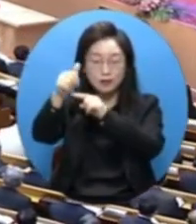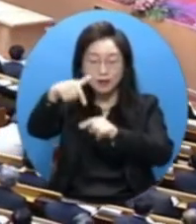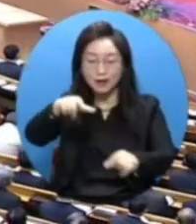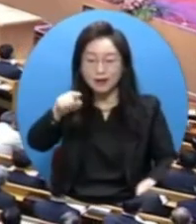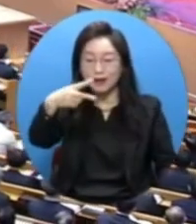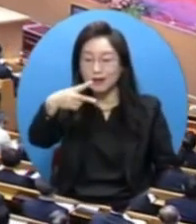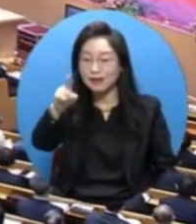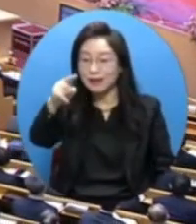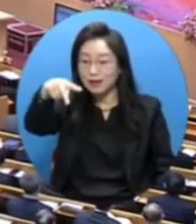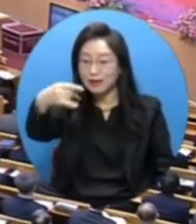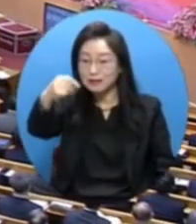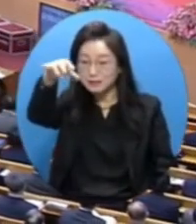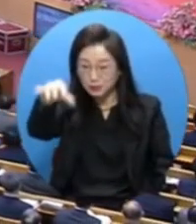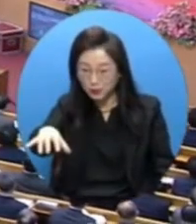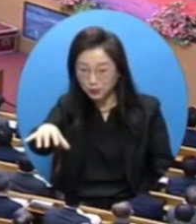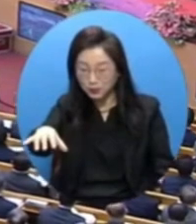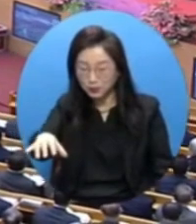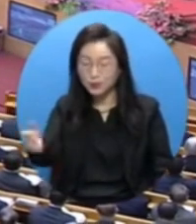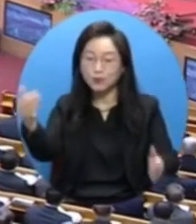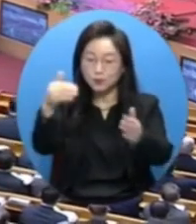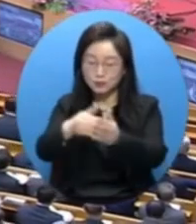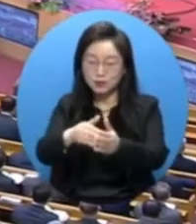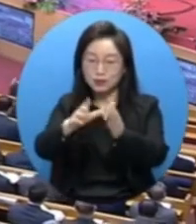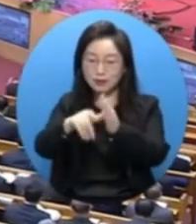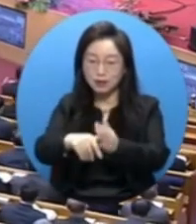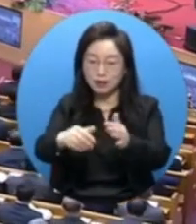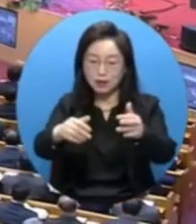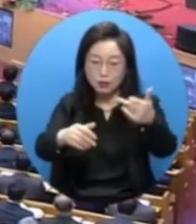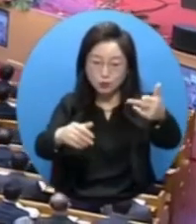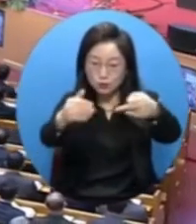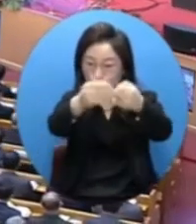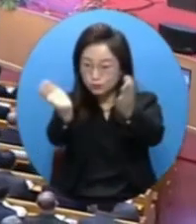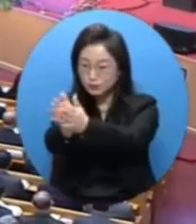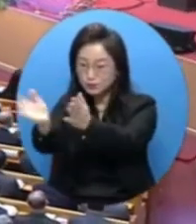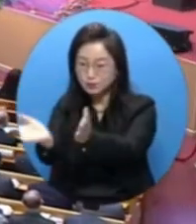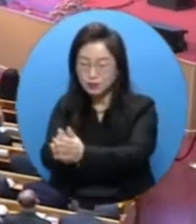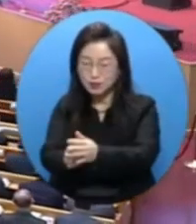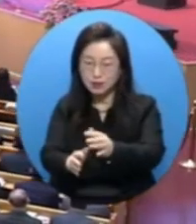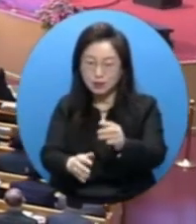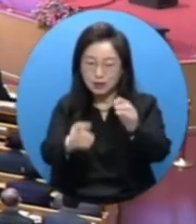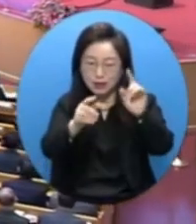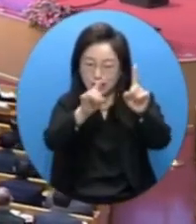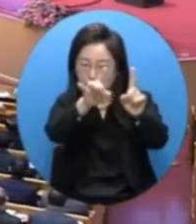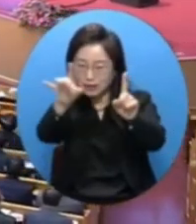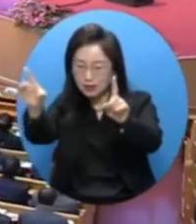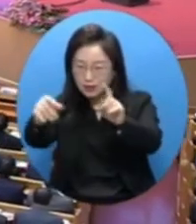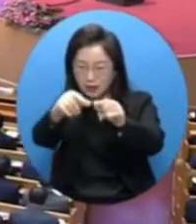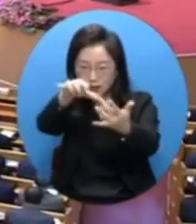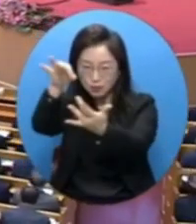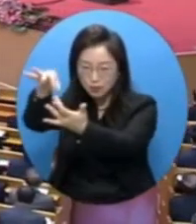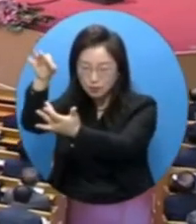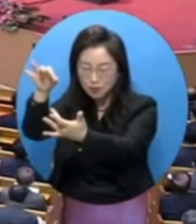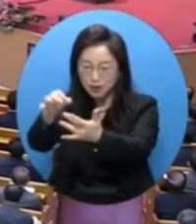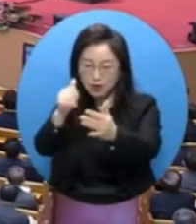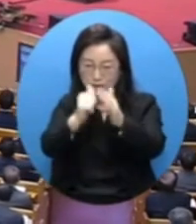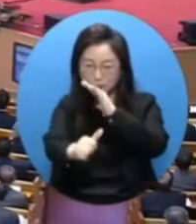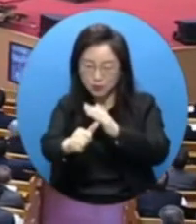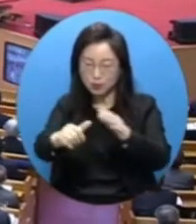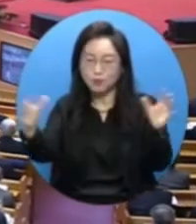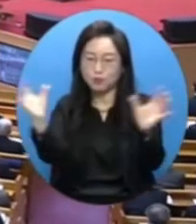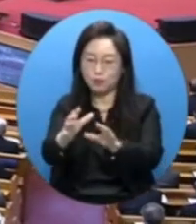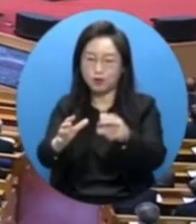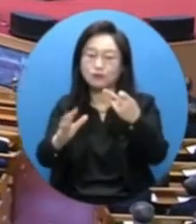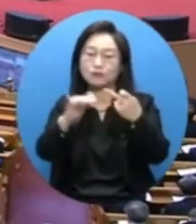도착했을 때 12지파에서 한 명씩 대표를 뽑아 정탐꾼을 보낼 때이 갈렙은 유다 지파의